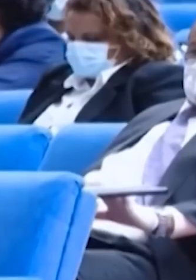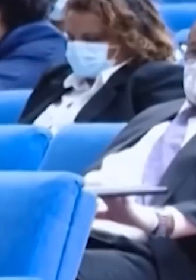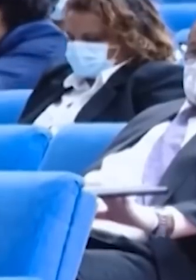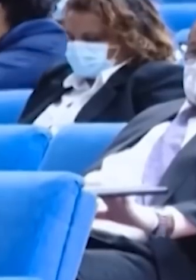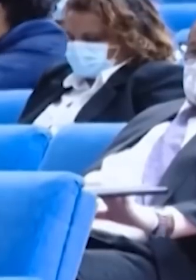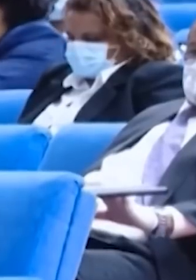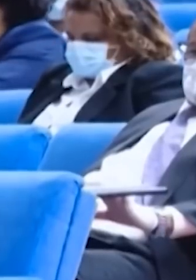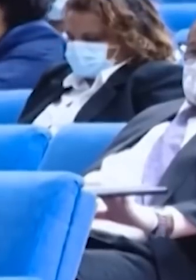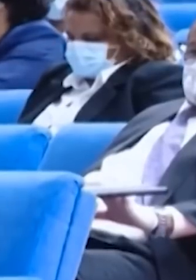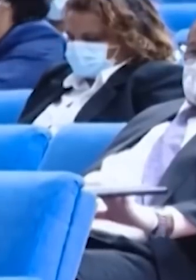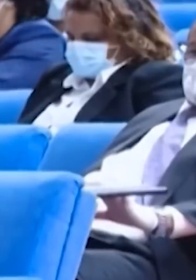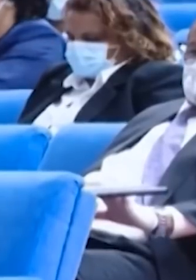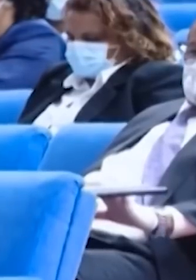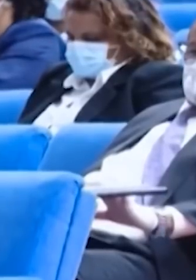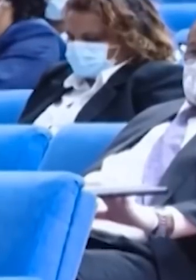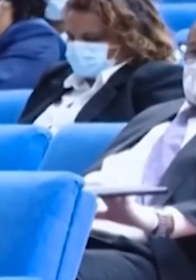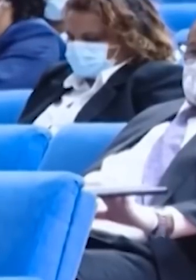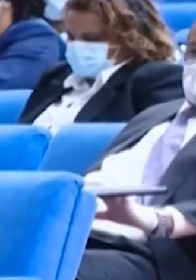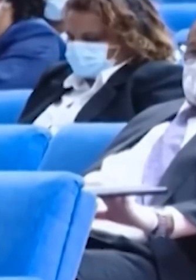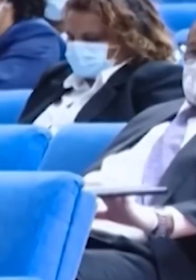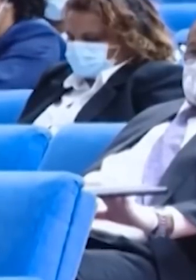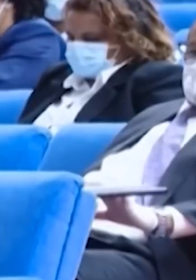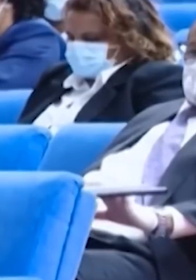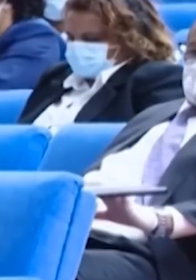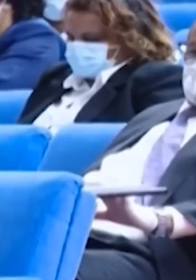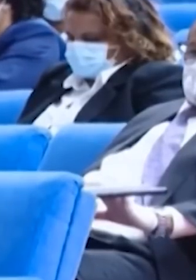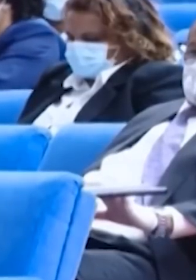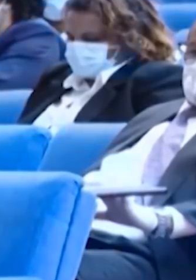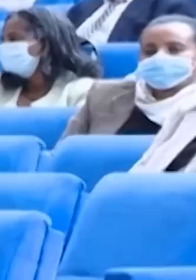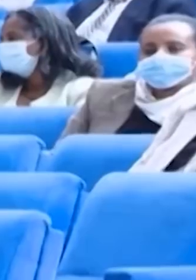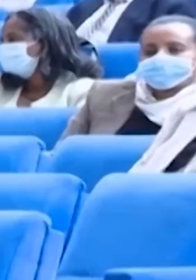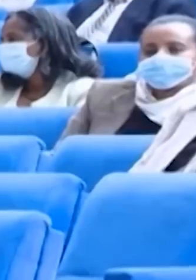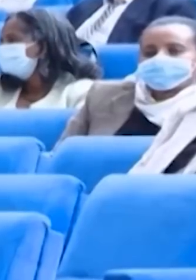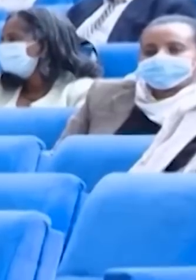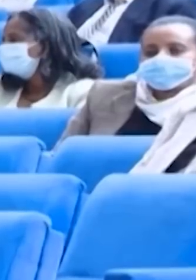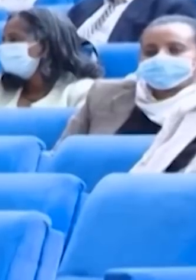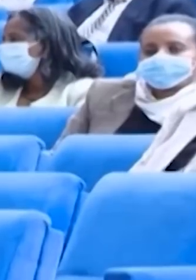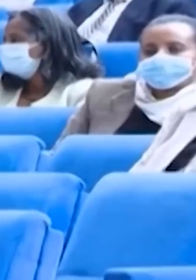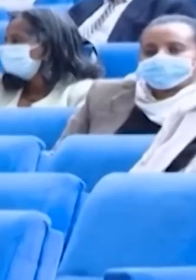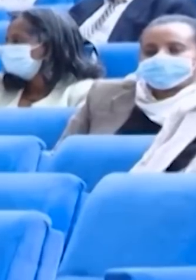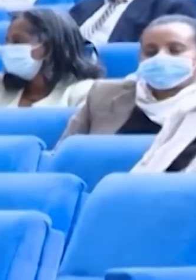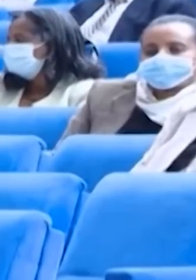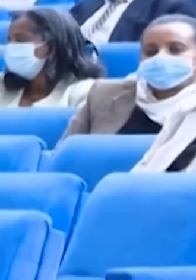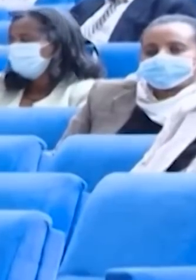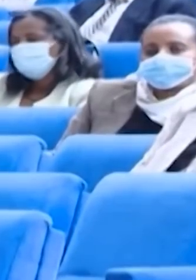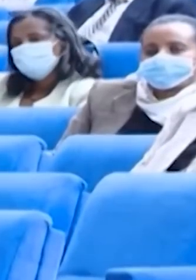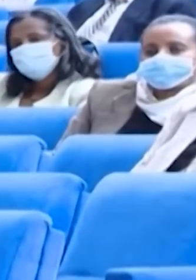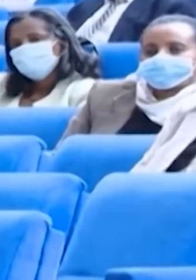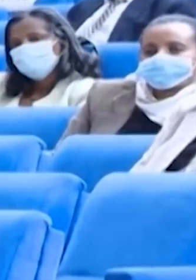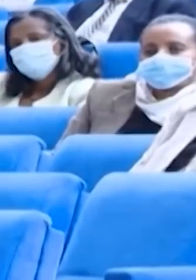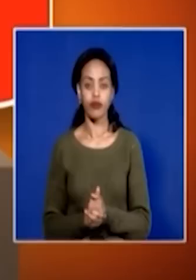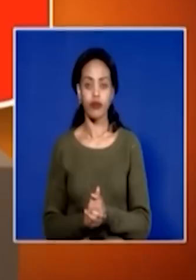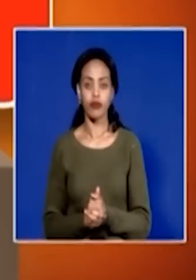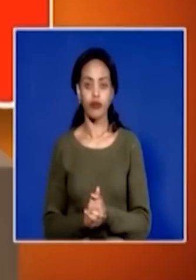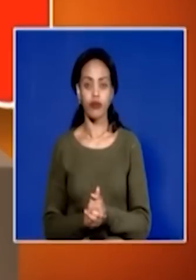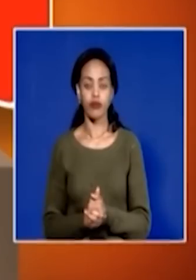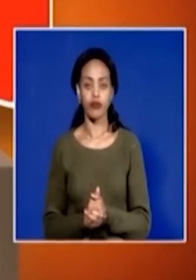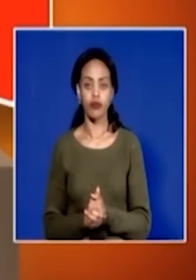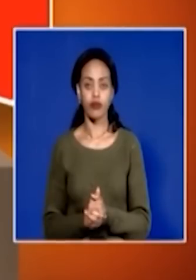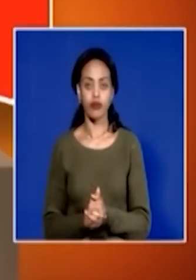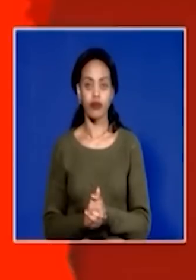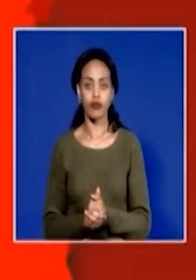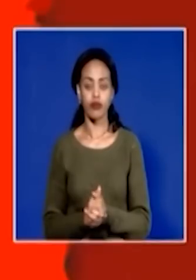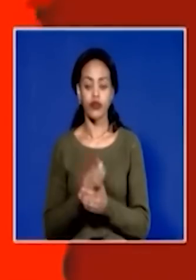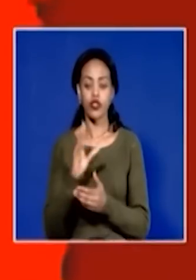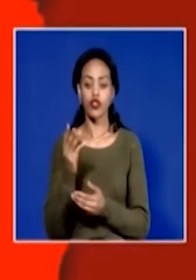እንዲሁም የተሰጠው የምርጫ እንዳታካሂዱ መባሉም ራሱ ህገወጥ ነው። ስለዚህ ሁለቱም ህገወጥ አሰራር ናቸው